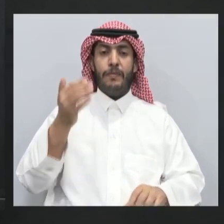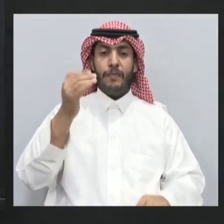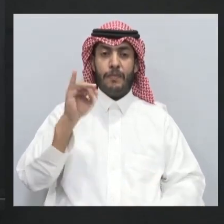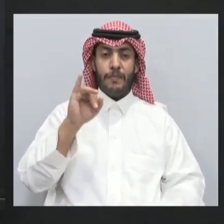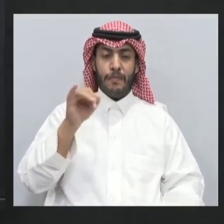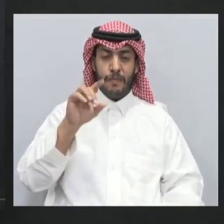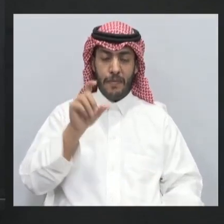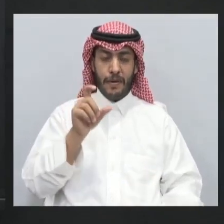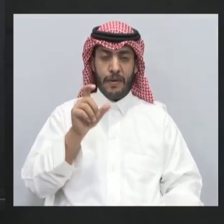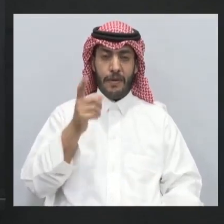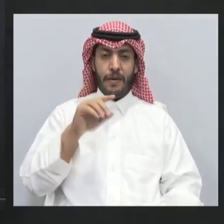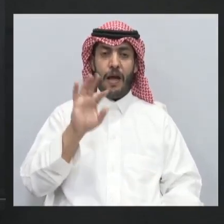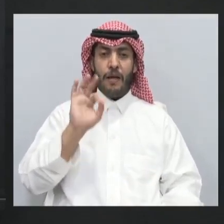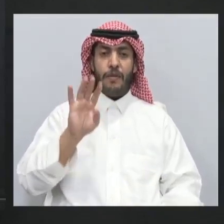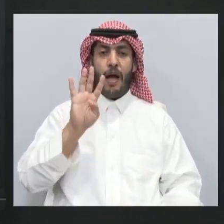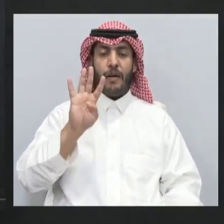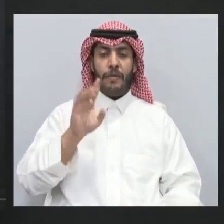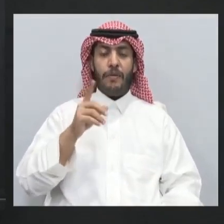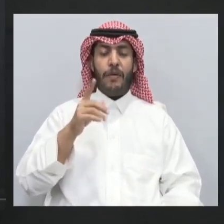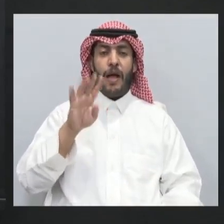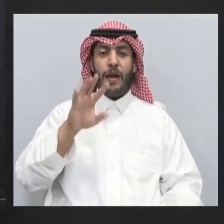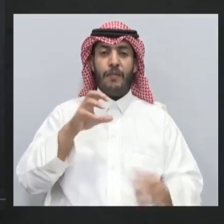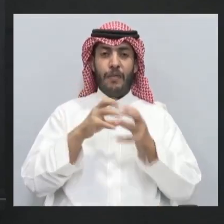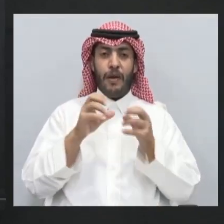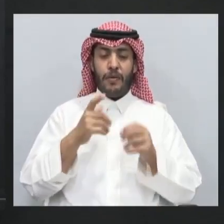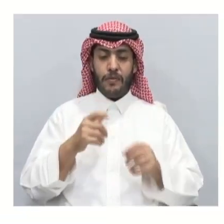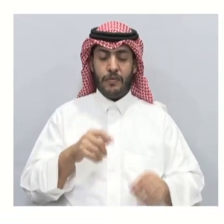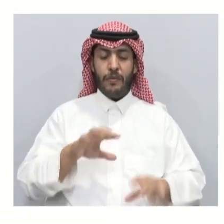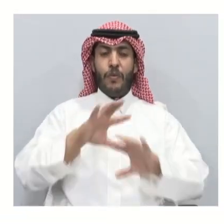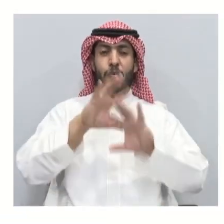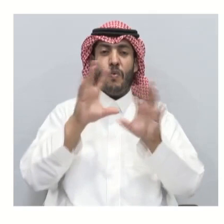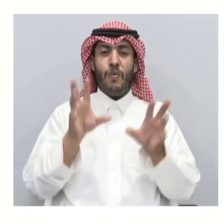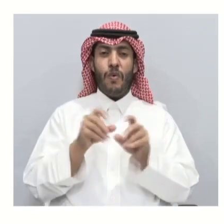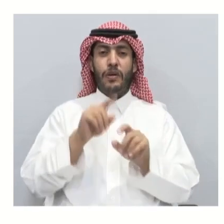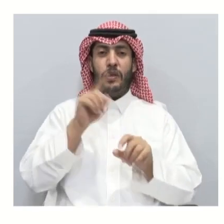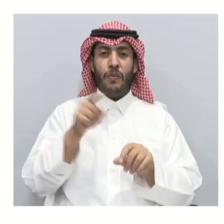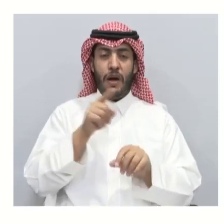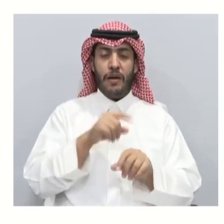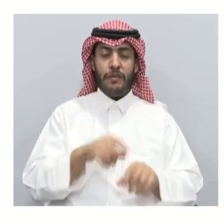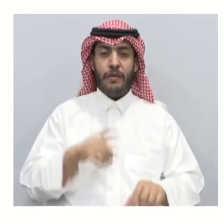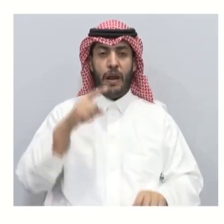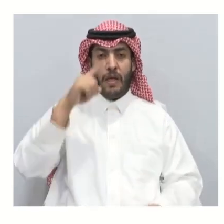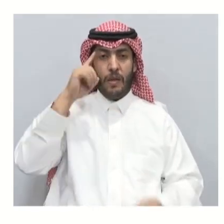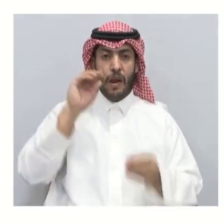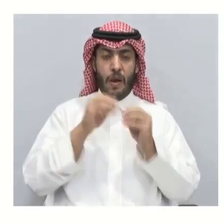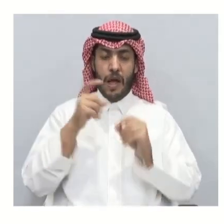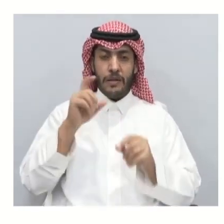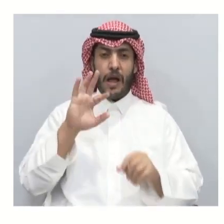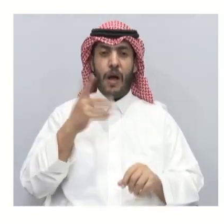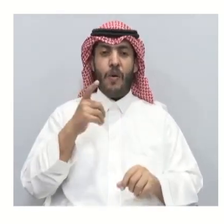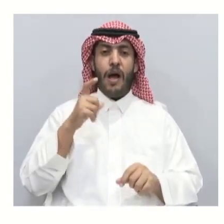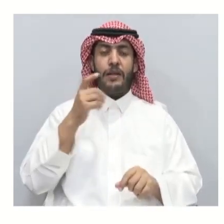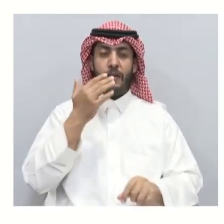بارك الله فيكم من اربعه واربعه ماذا تعني هنا جميع الدوائر بارك الله فيكم سواء كانت الملونه